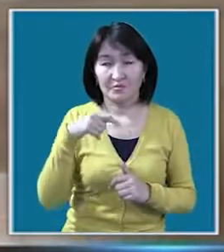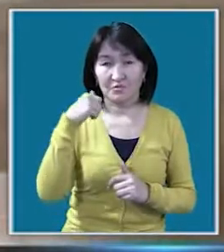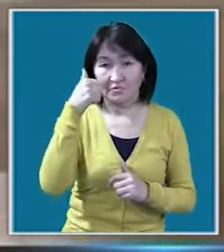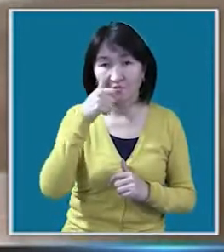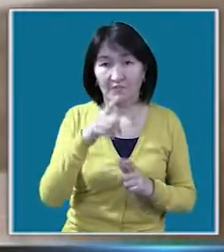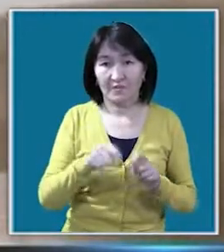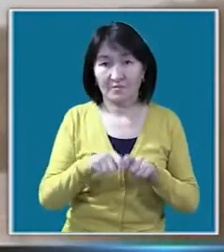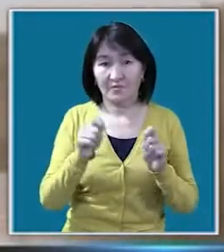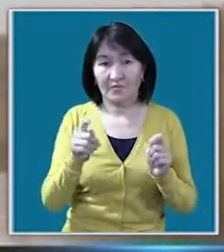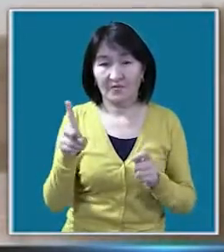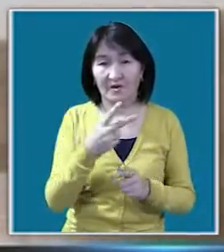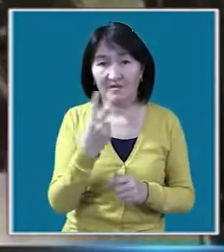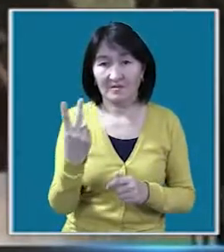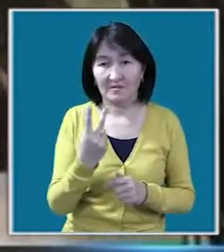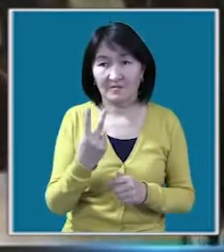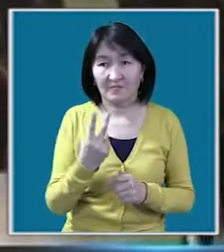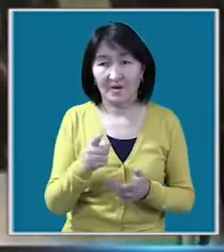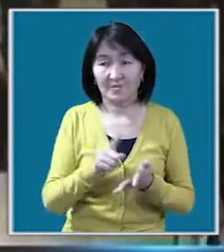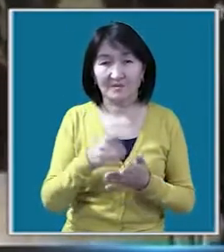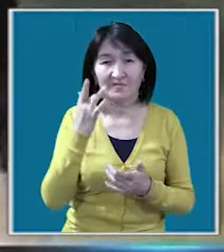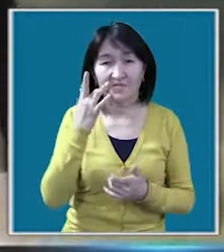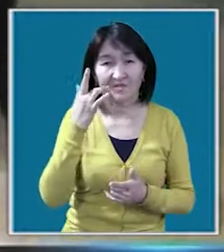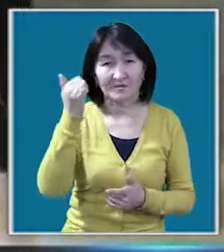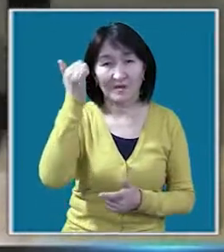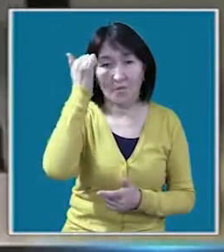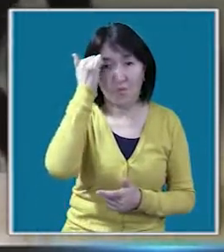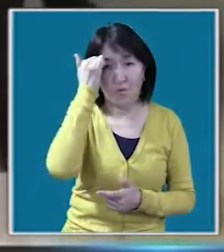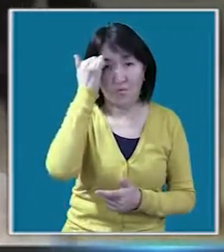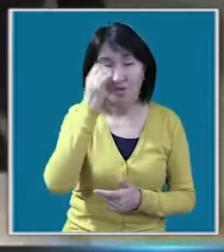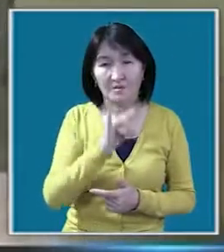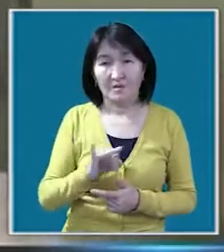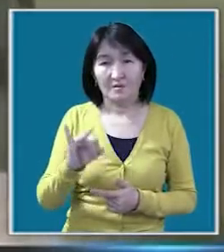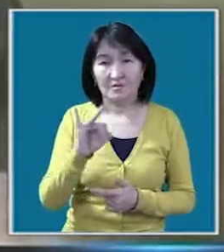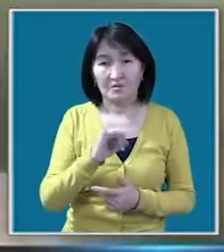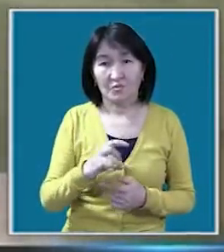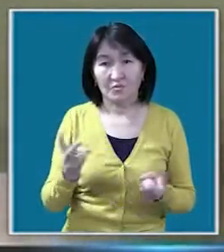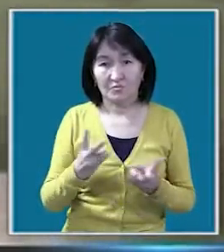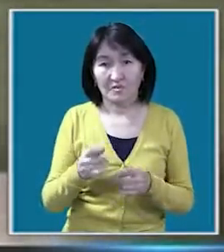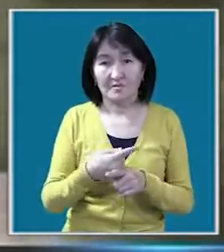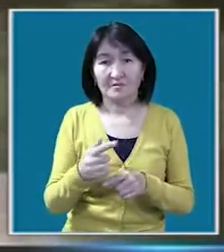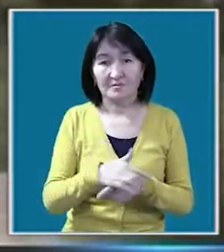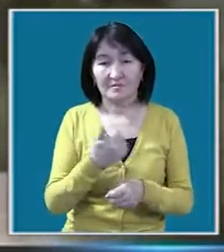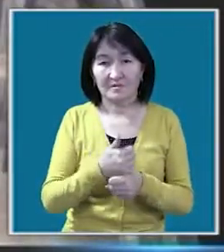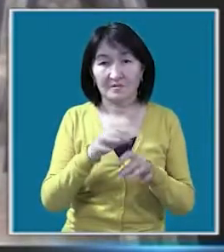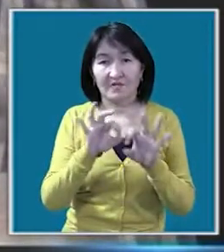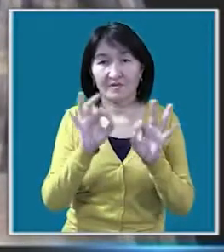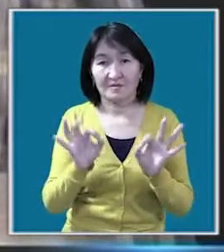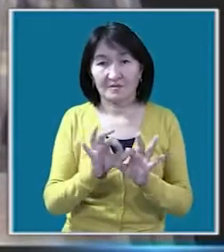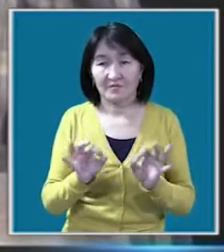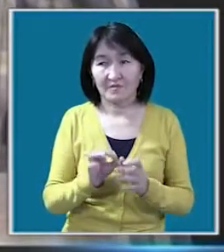мен нығаюына себепші болғанын атап өткен жөн. Еңселі ескерткіш егемен еліміздің басты символының бірі.